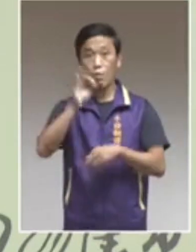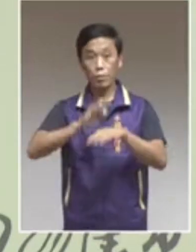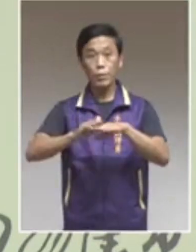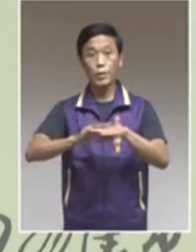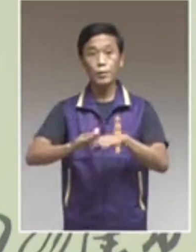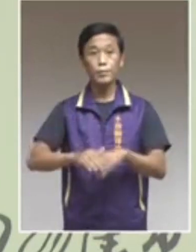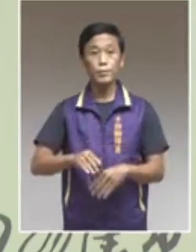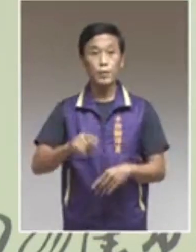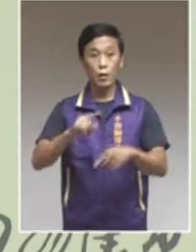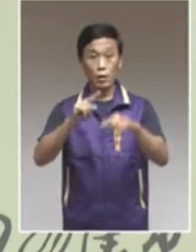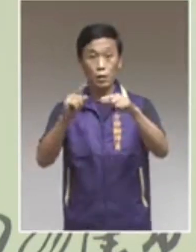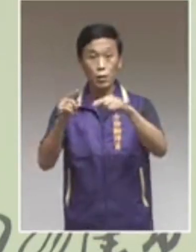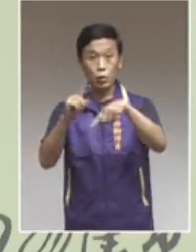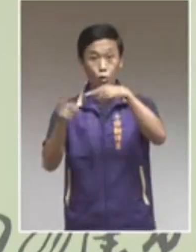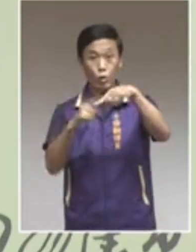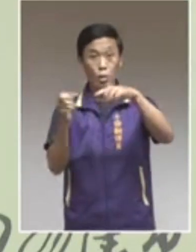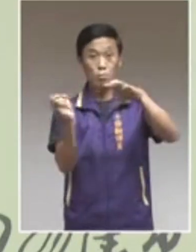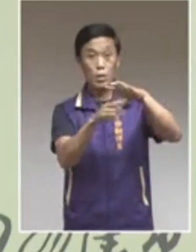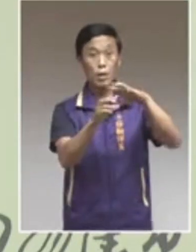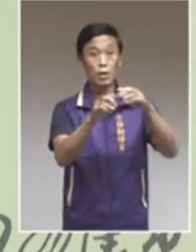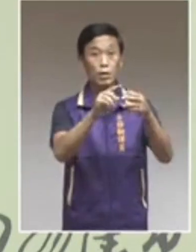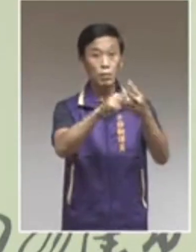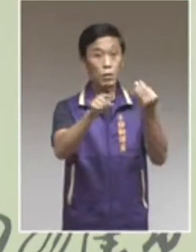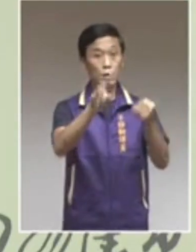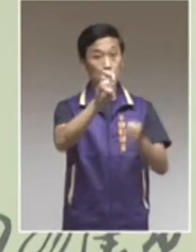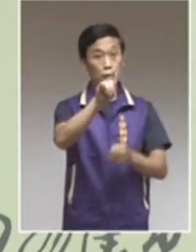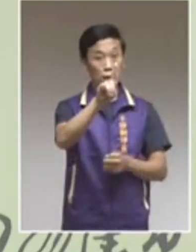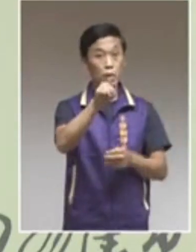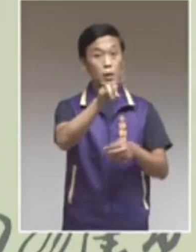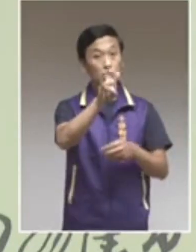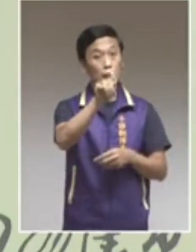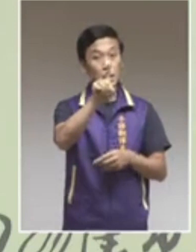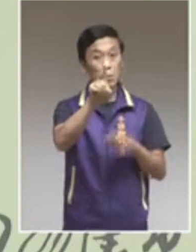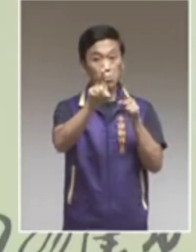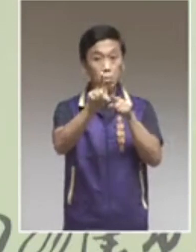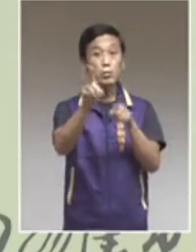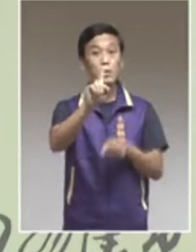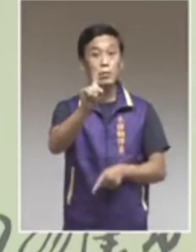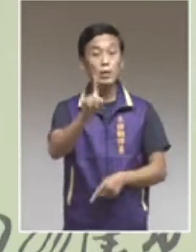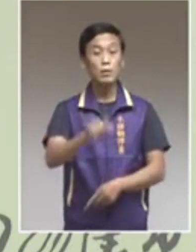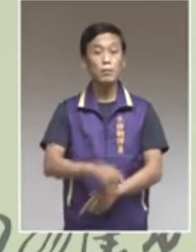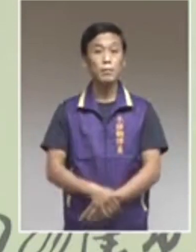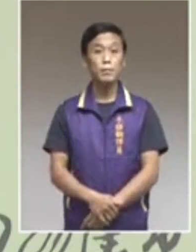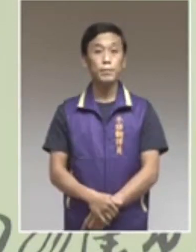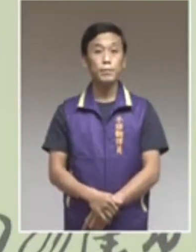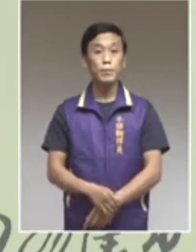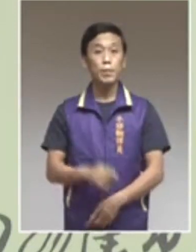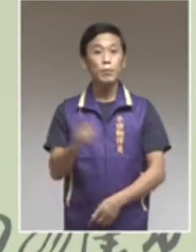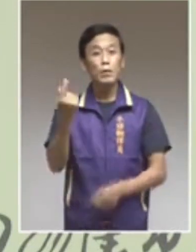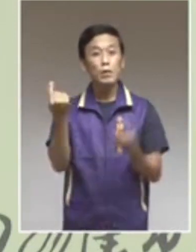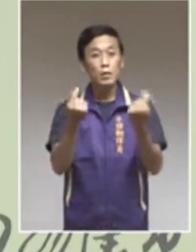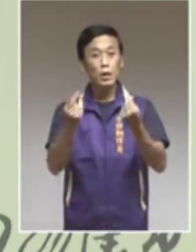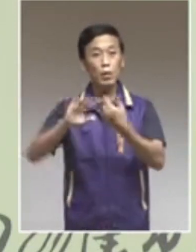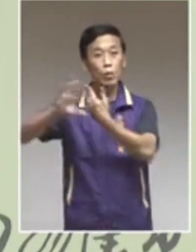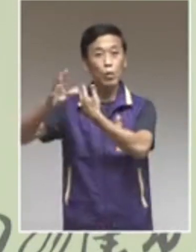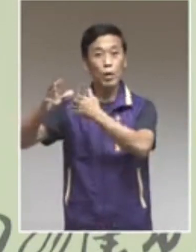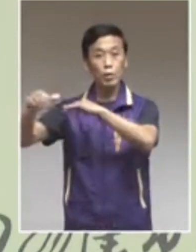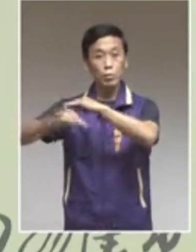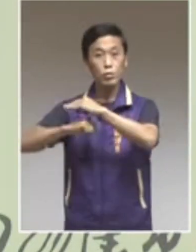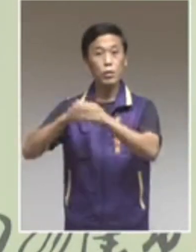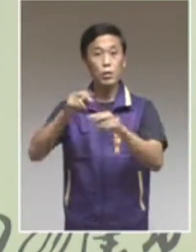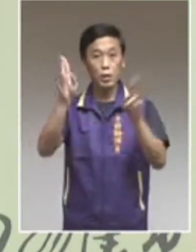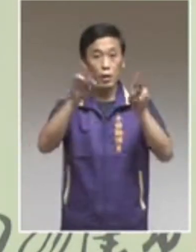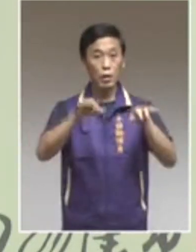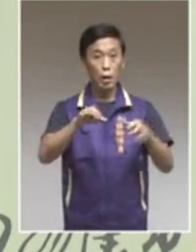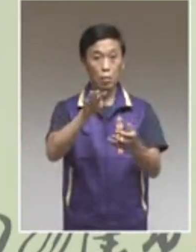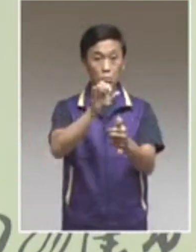那转衔案件数31例，那为什么会有这31例呢？是因为像有一些境外在电